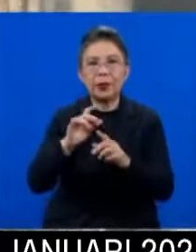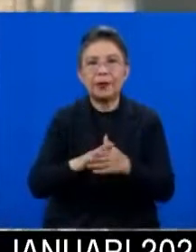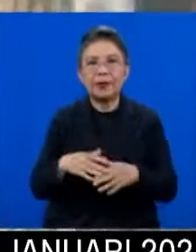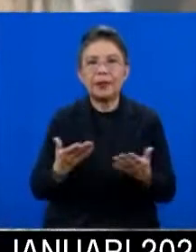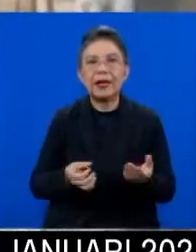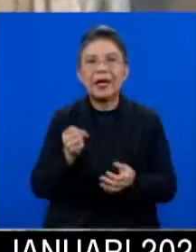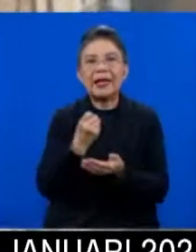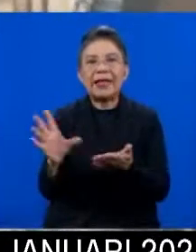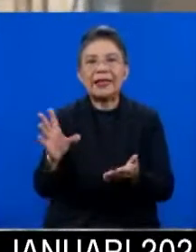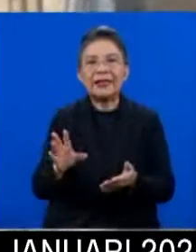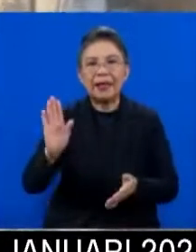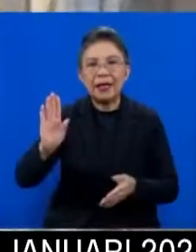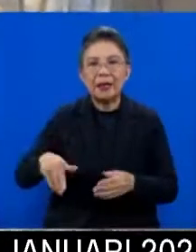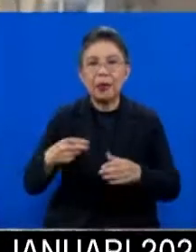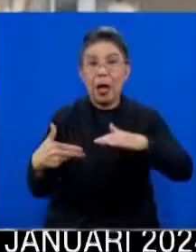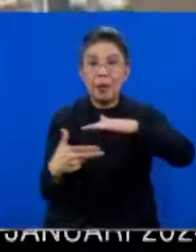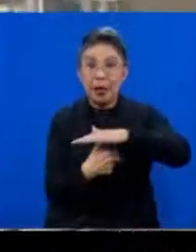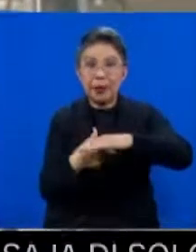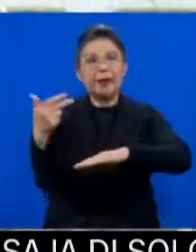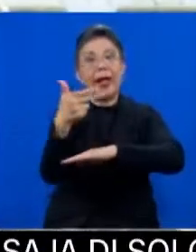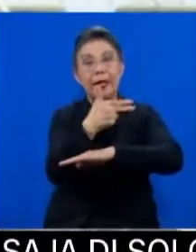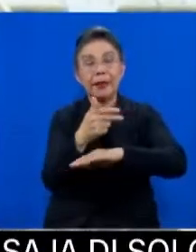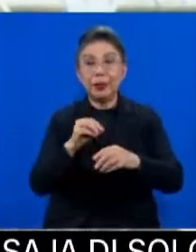juga menggratiskan layanan MRT dan